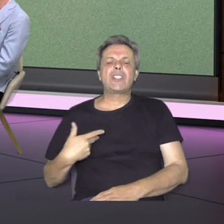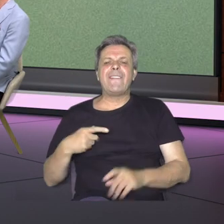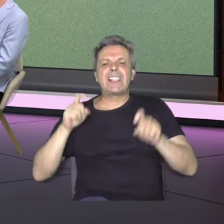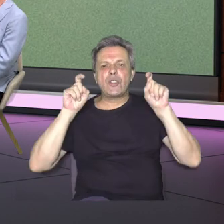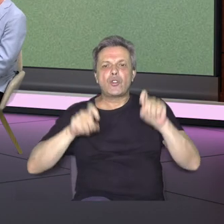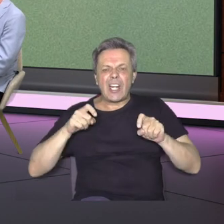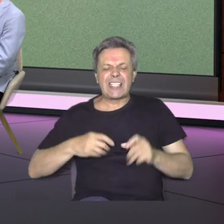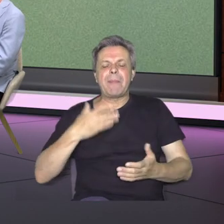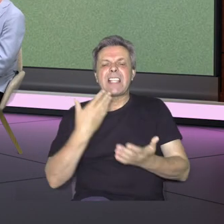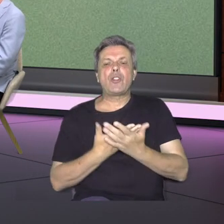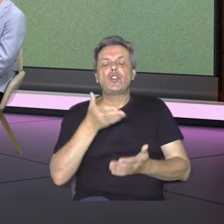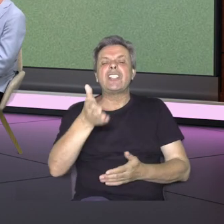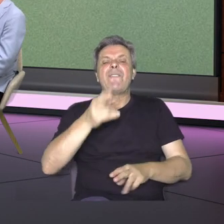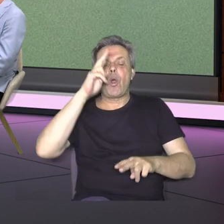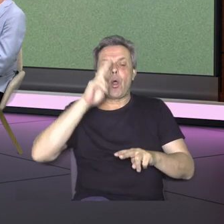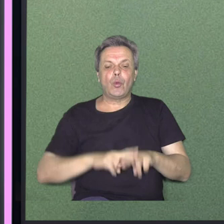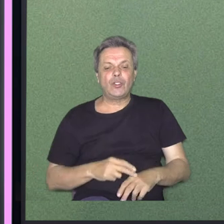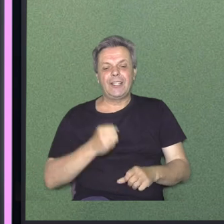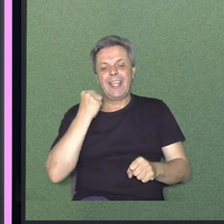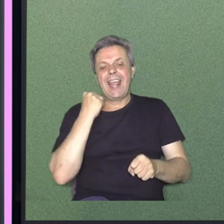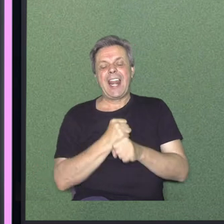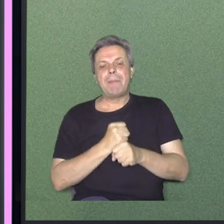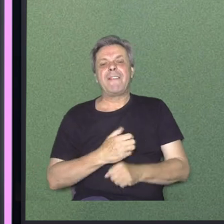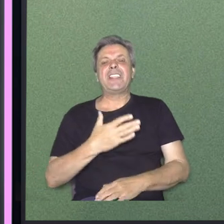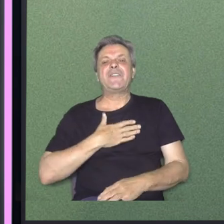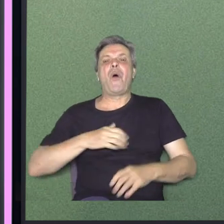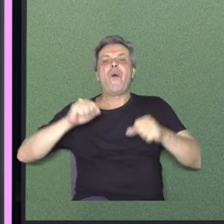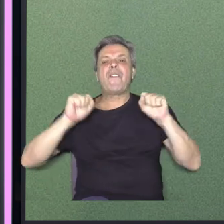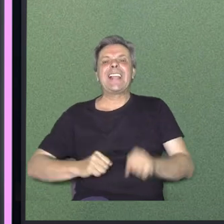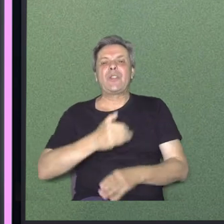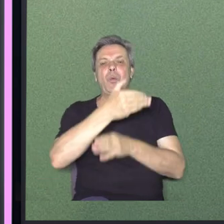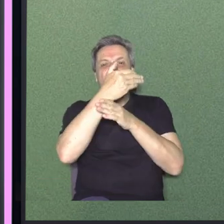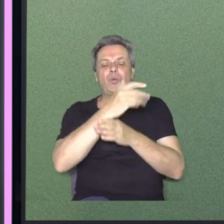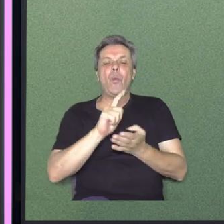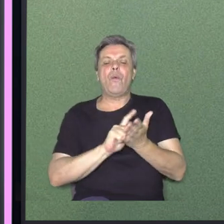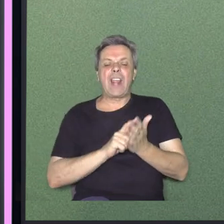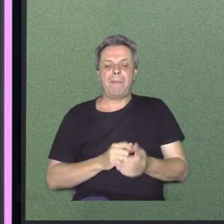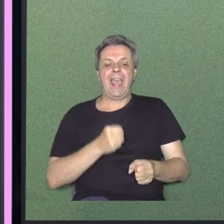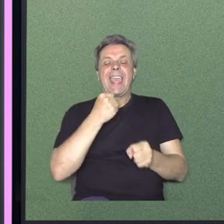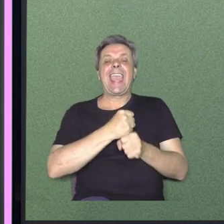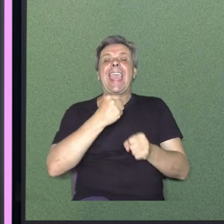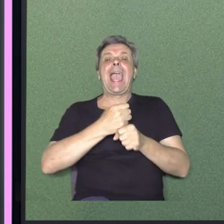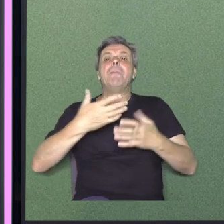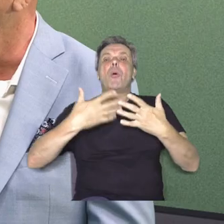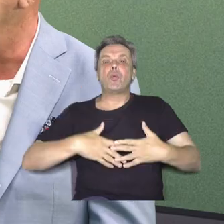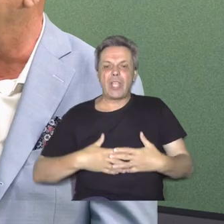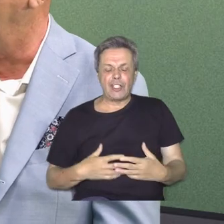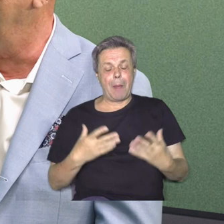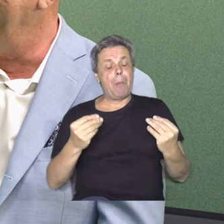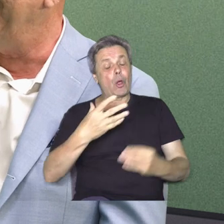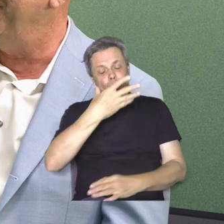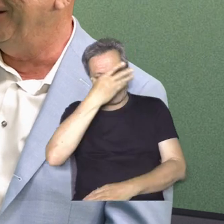jugoslavenski socijalizam, jeste se odlučili napraviti svoju vlastitu tvrtku u vrijeme GG poduzeća, što su